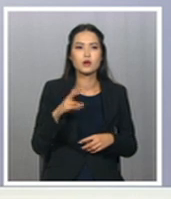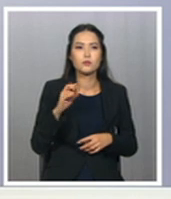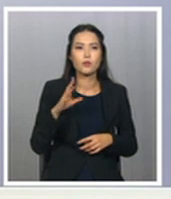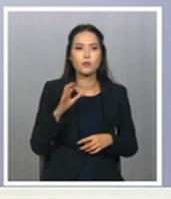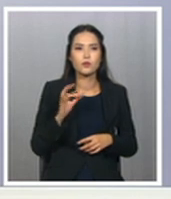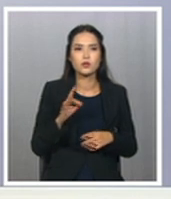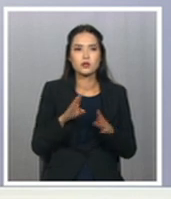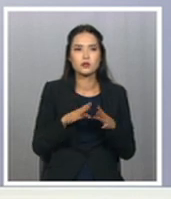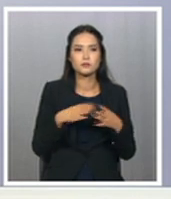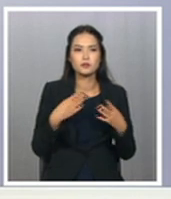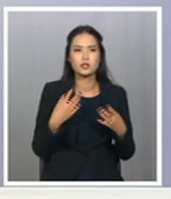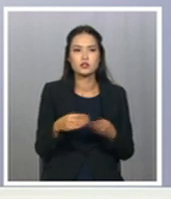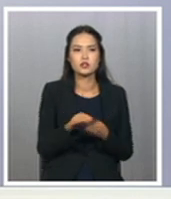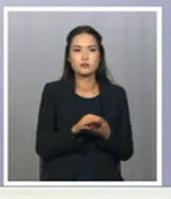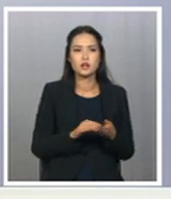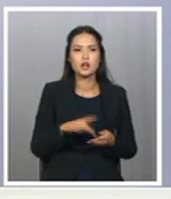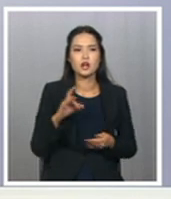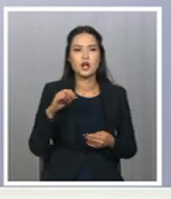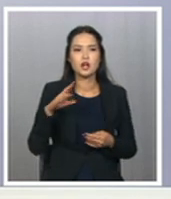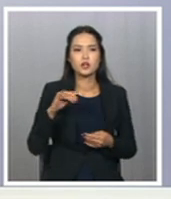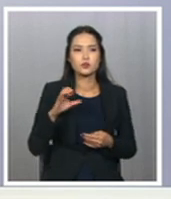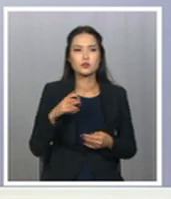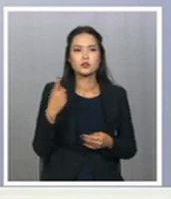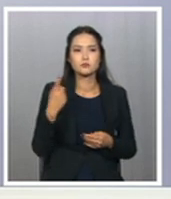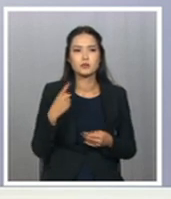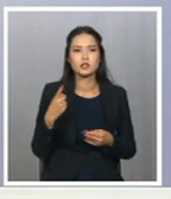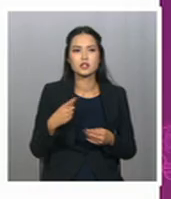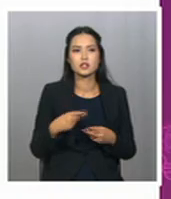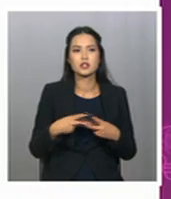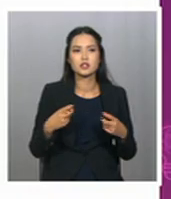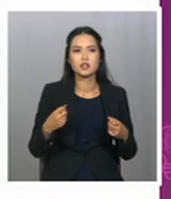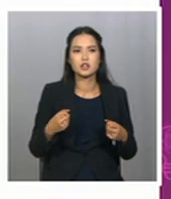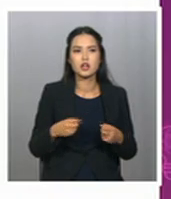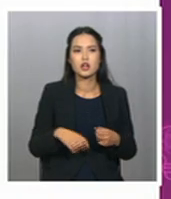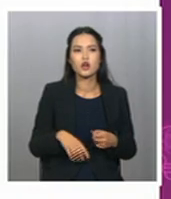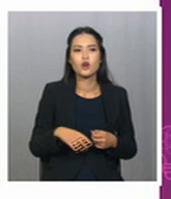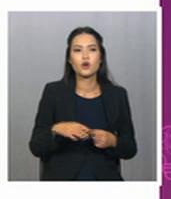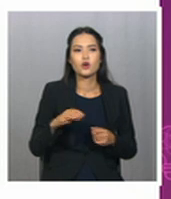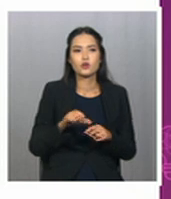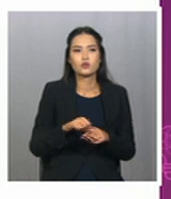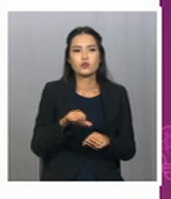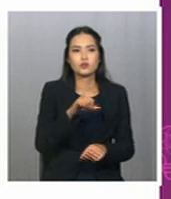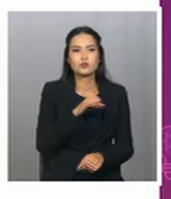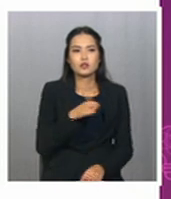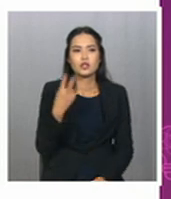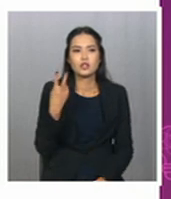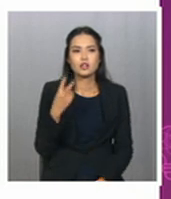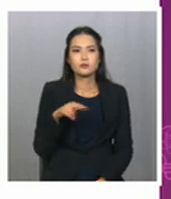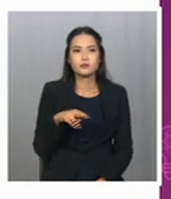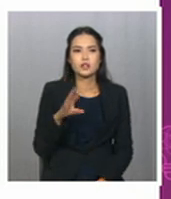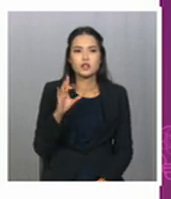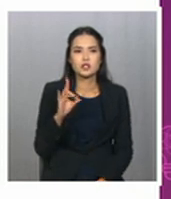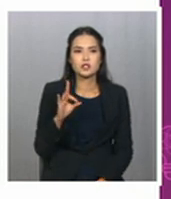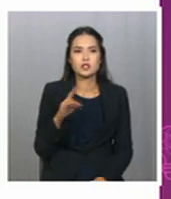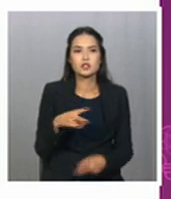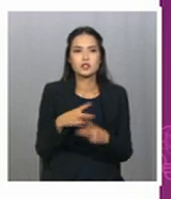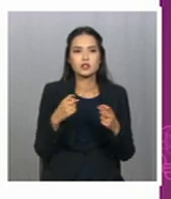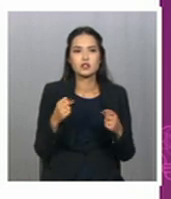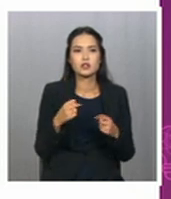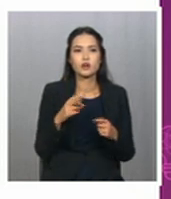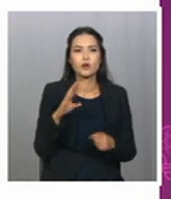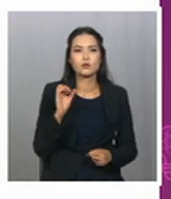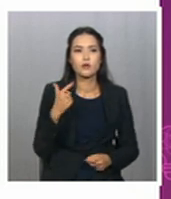беті жазбасының радиусы L-ге, ұзындығы 2 пи-ге тең доғаға